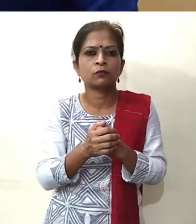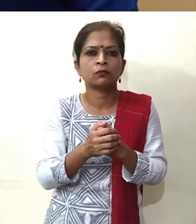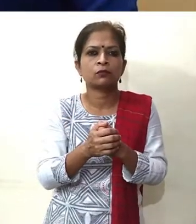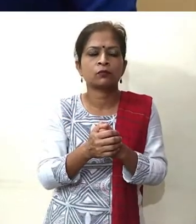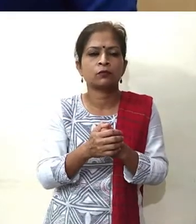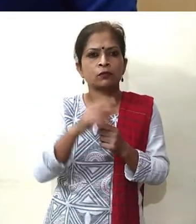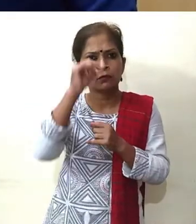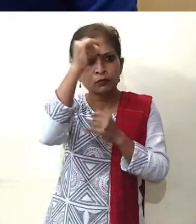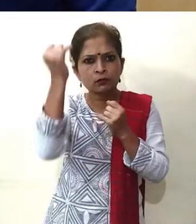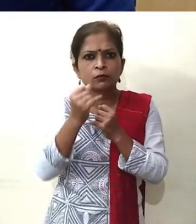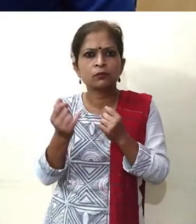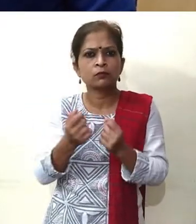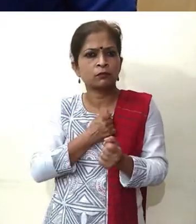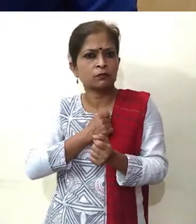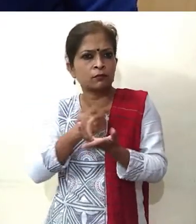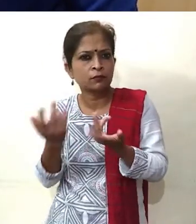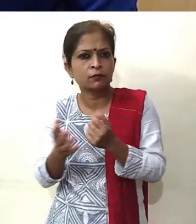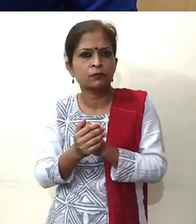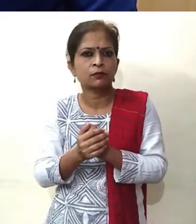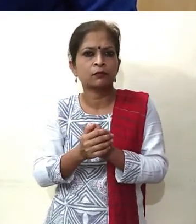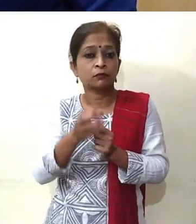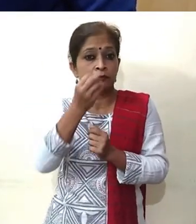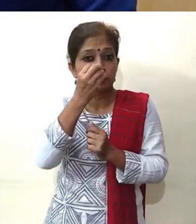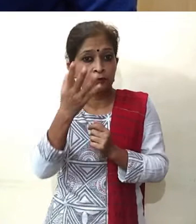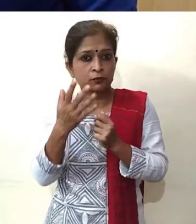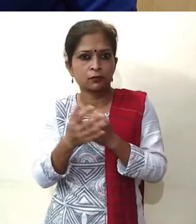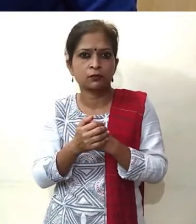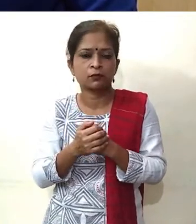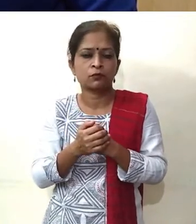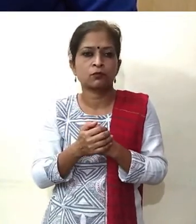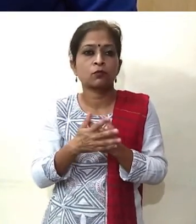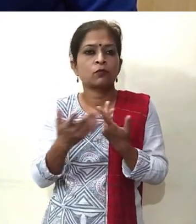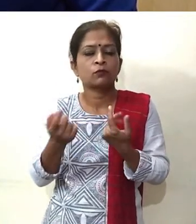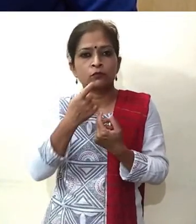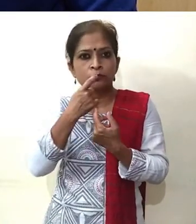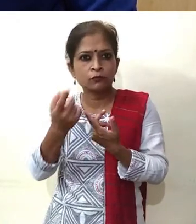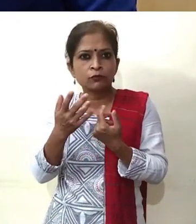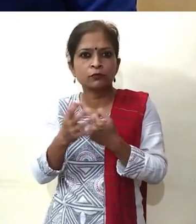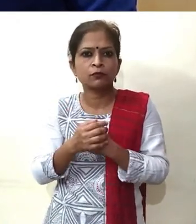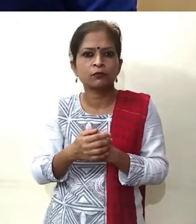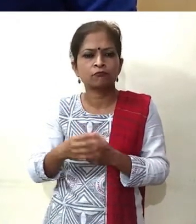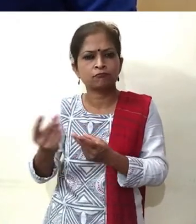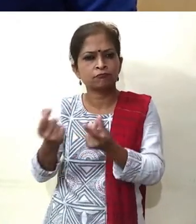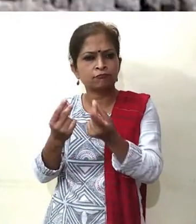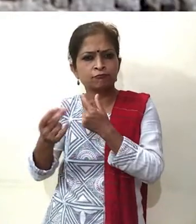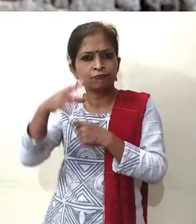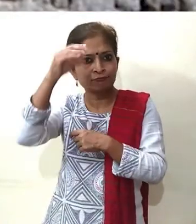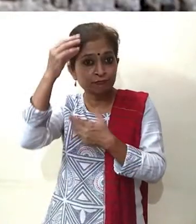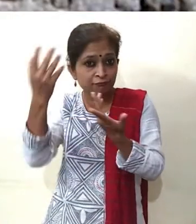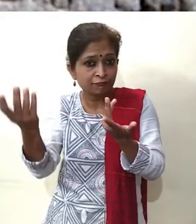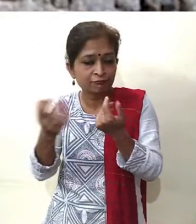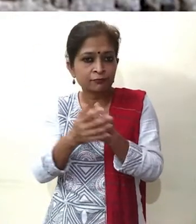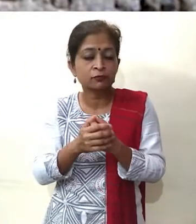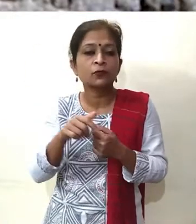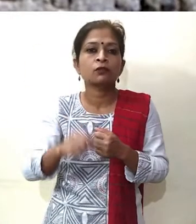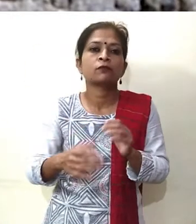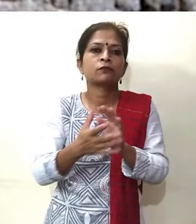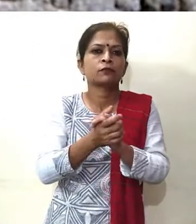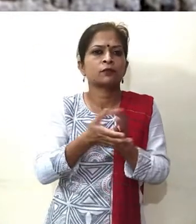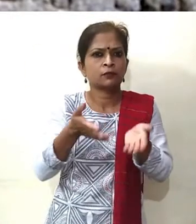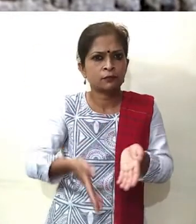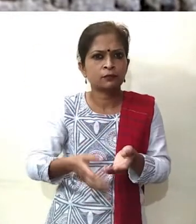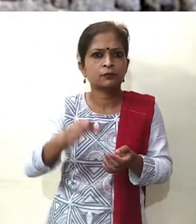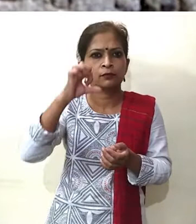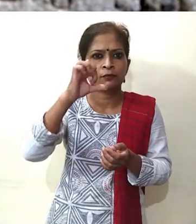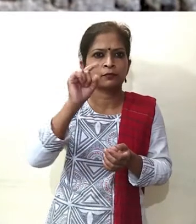है। हाँ, तो हमें अपनी भाषा को बचा रखनी हिंदी चाहिए। भाषा तो आसान है, कहते हैं हिंदी भाषा सीखिए, आसान है, जल्दी सीख जाएंगे। बिल्कुल। दोस्तों अभी आप सुन रहे